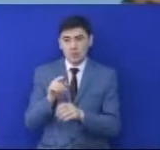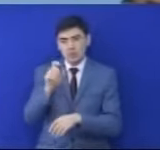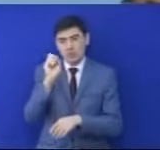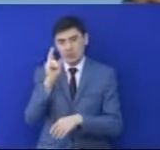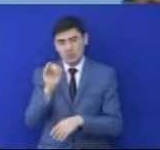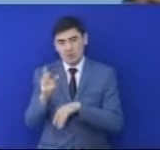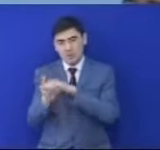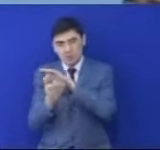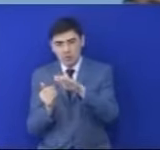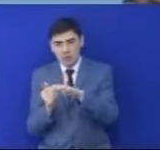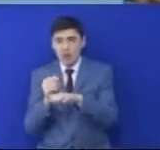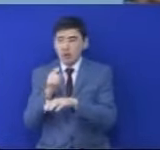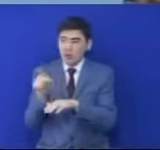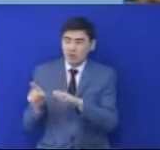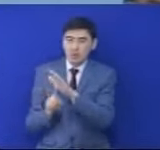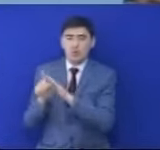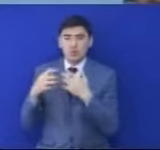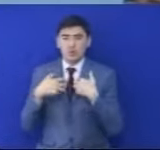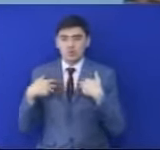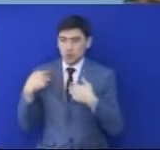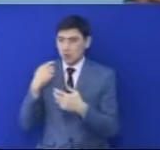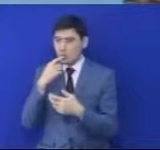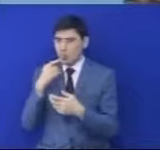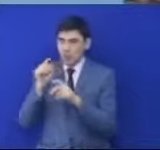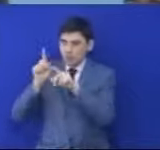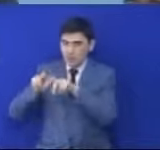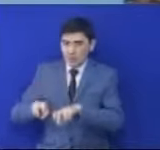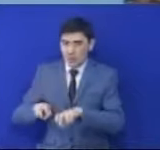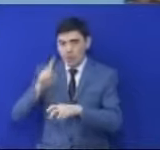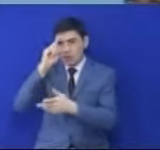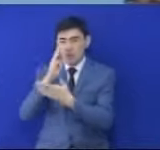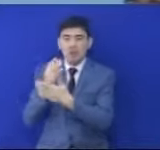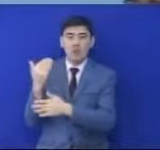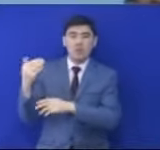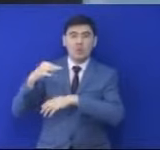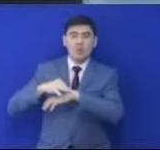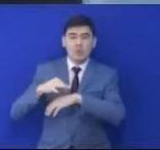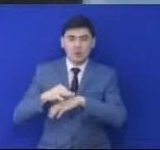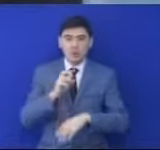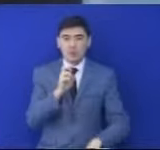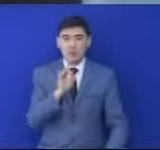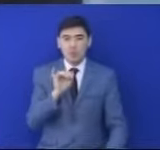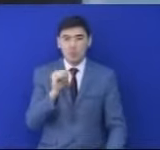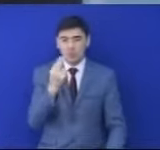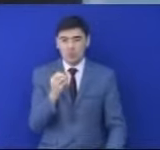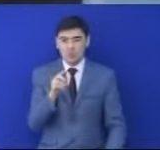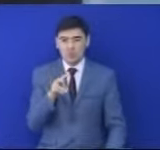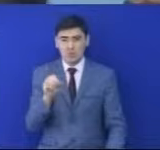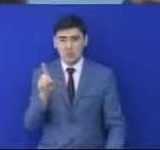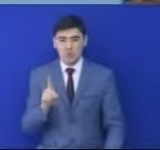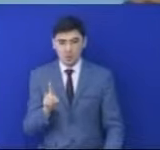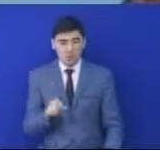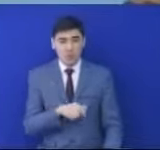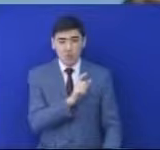едім, малдардан қан ала бастады. Күзде 5 сиырдан бруцеллез белгілері анықталды. Халық қолда бар малынан айырылып